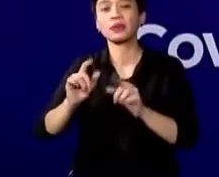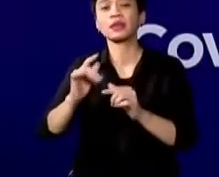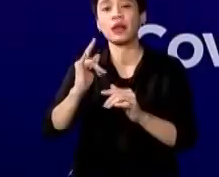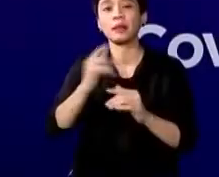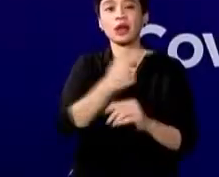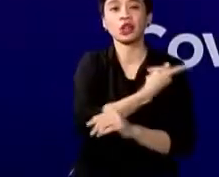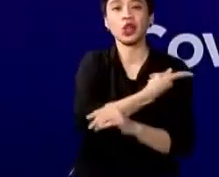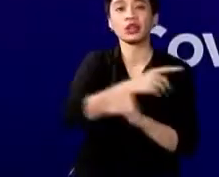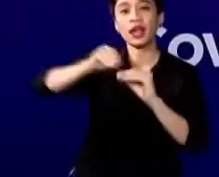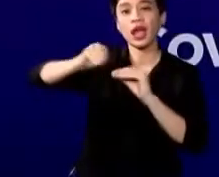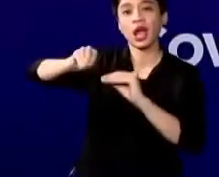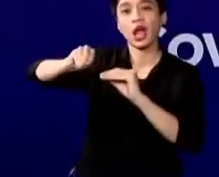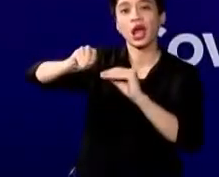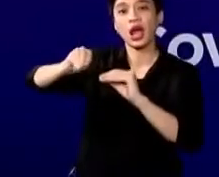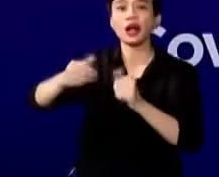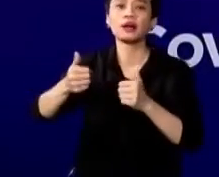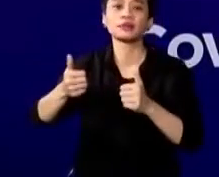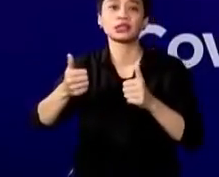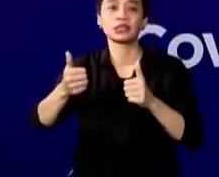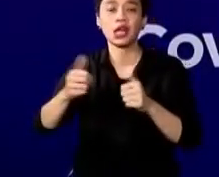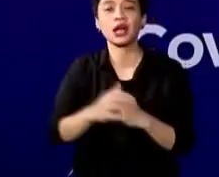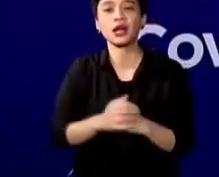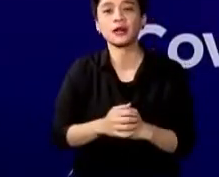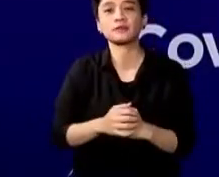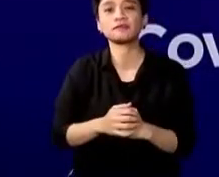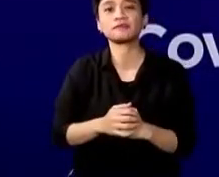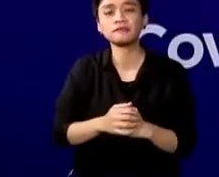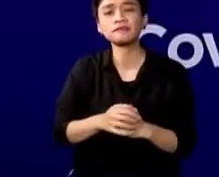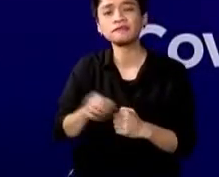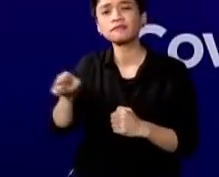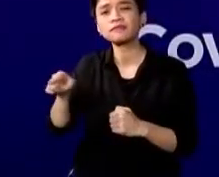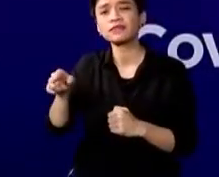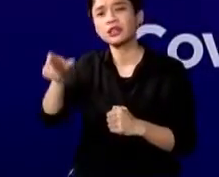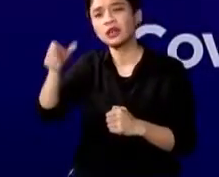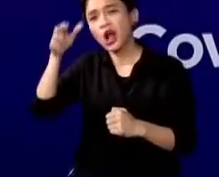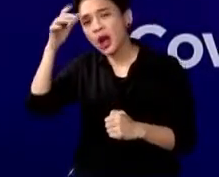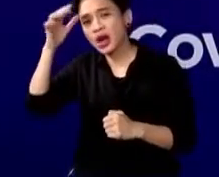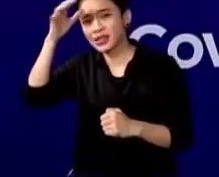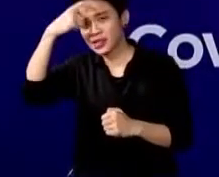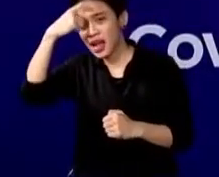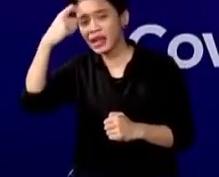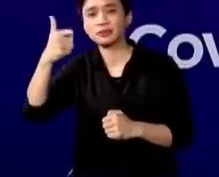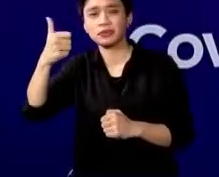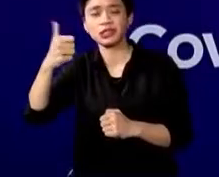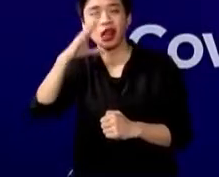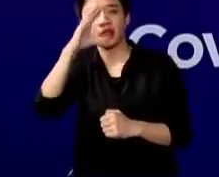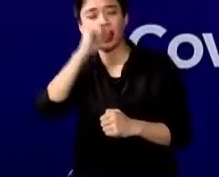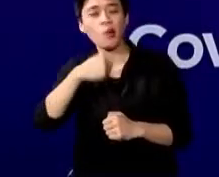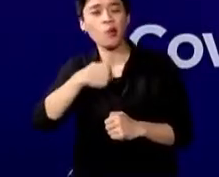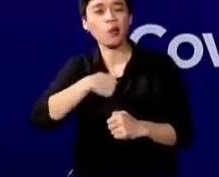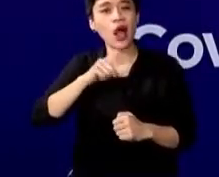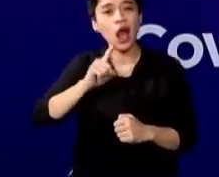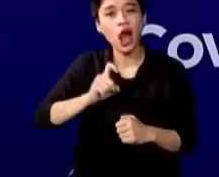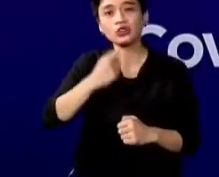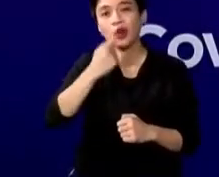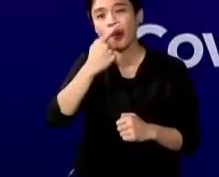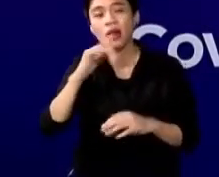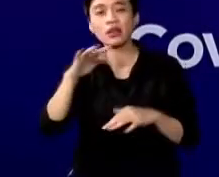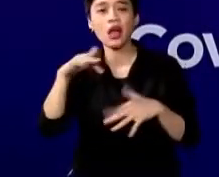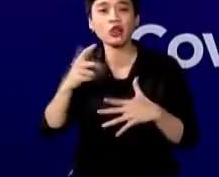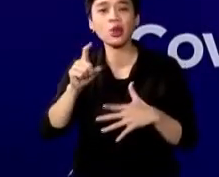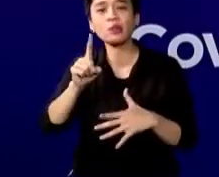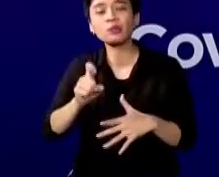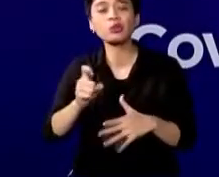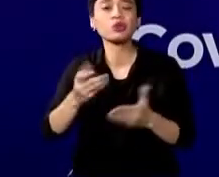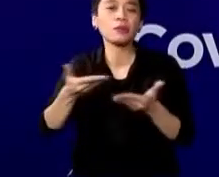mendapat pandangan Apakah dia perlu mendapat pengobatan lanjutan atau tidak pemeriksaan darah lanjutan atau tidak dengan menggunakan